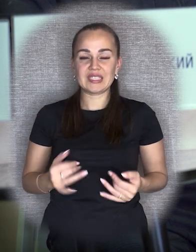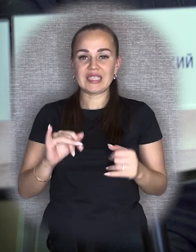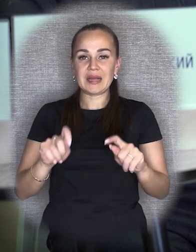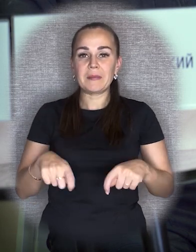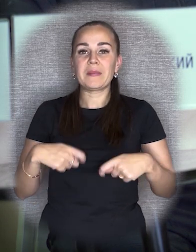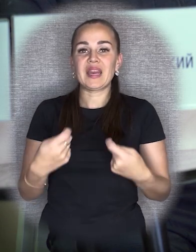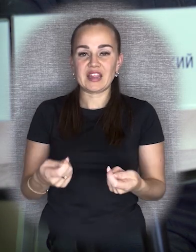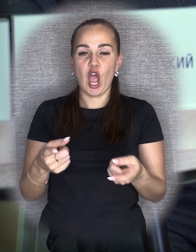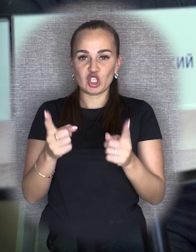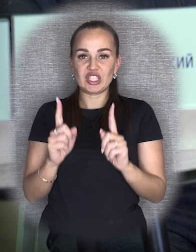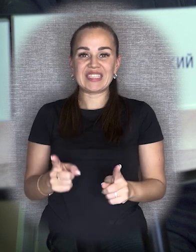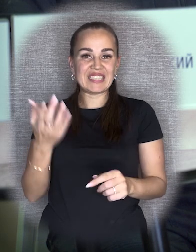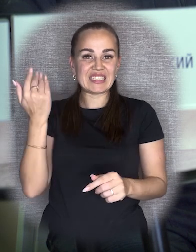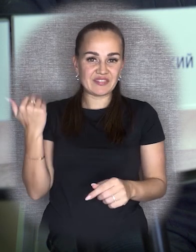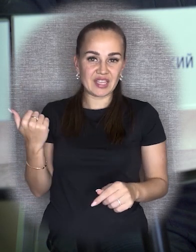передачи действительности